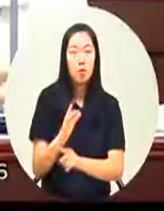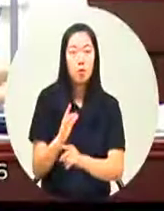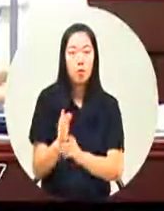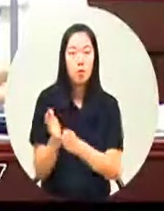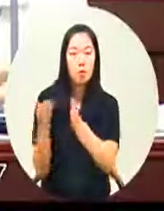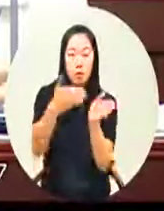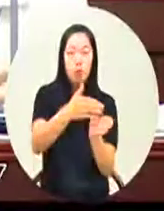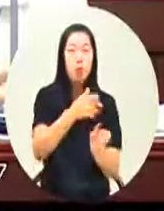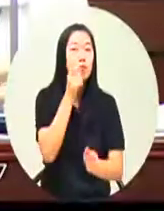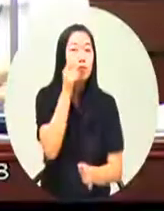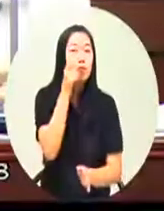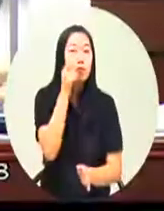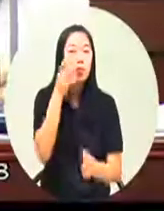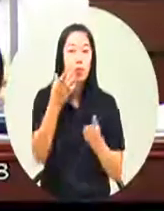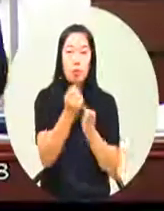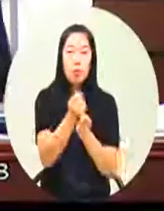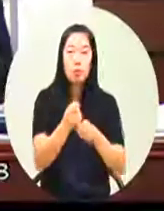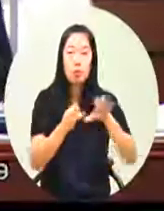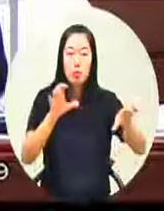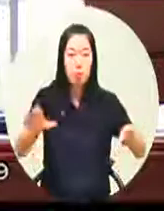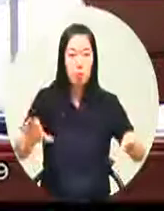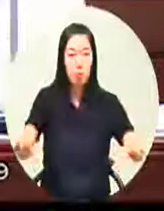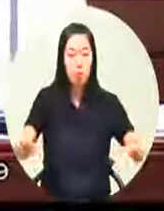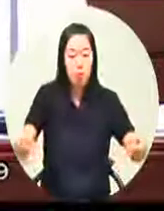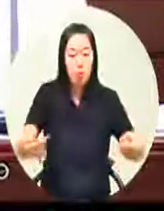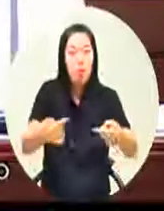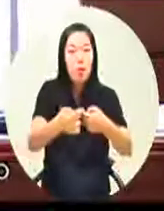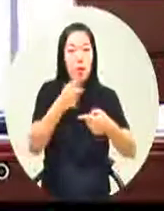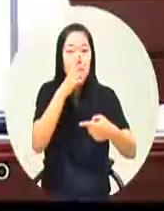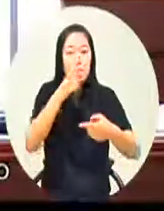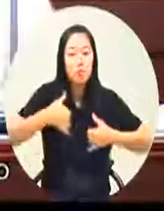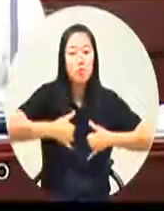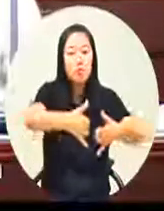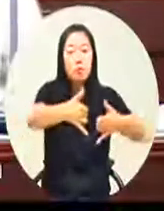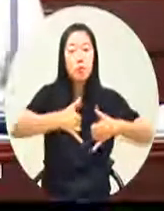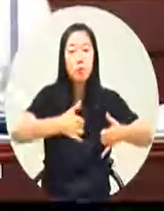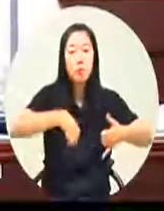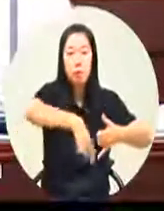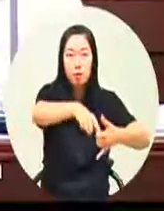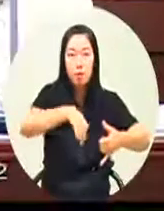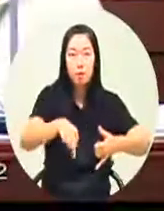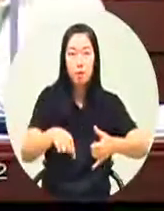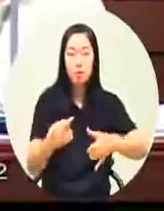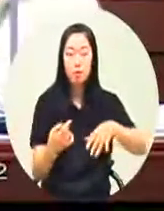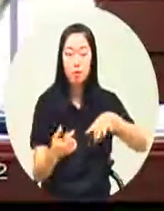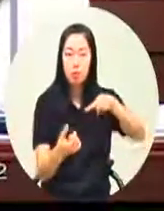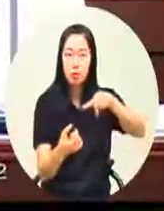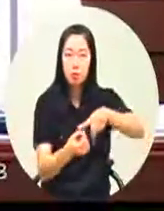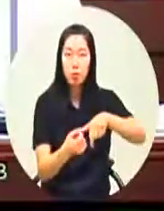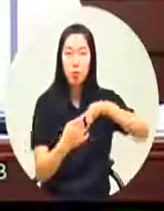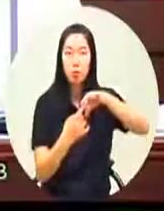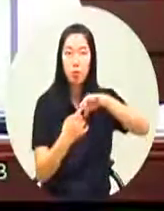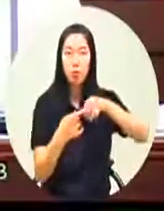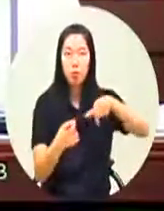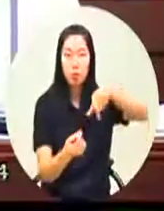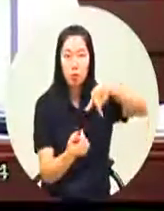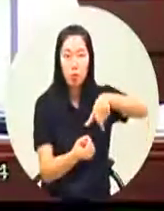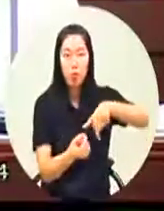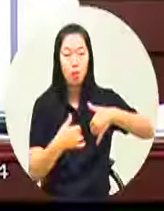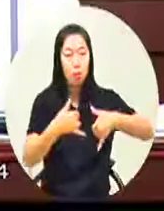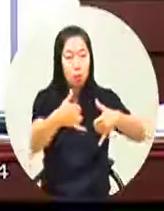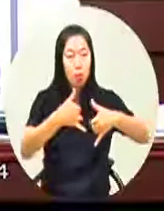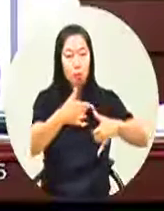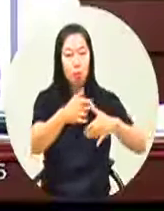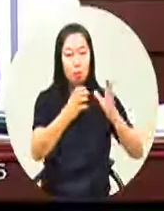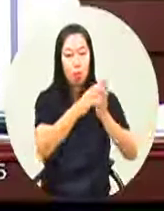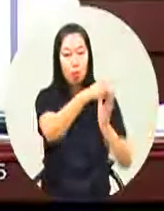向去做连外的这种疏运的哈。那这个案子因为它属于公路的建设，是属于我们公务